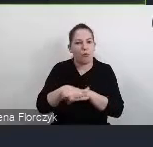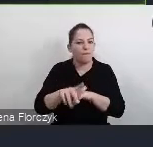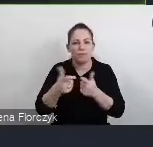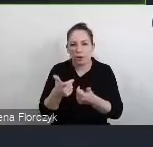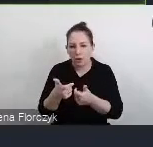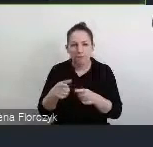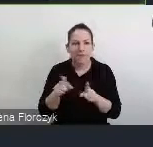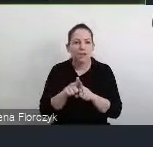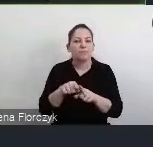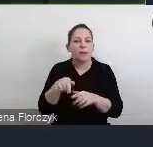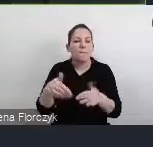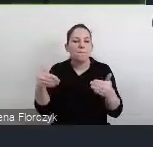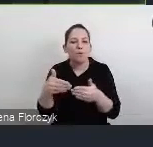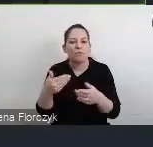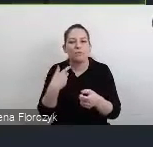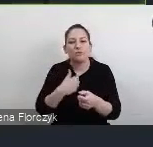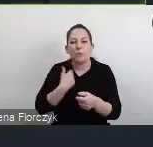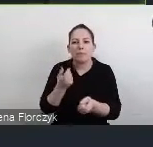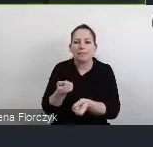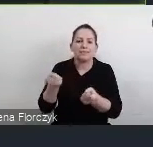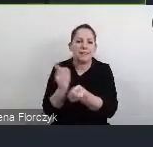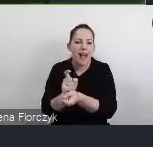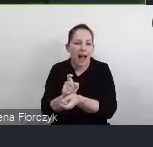pewne możliwości zapobiegania